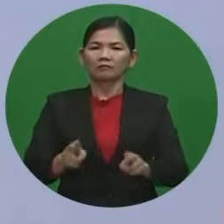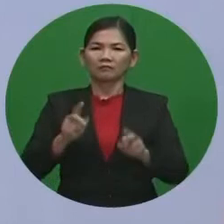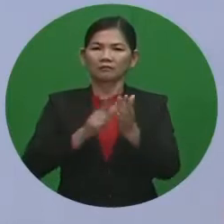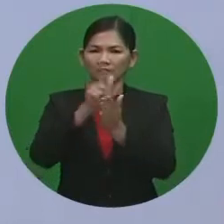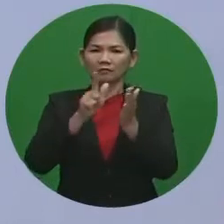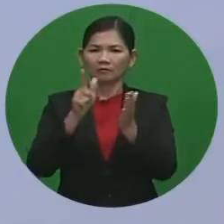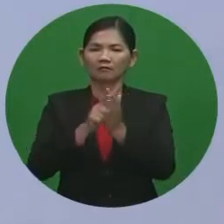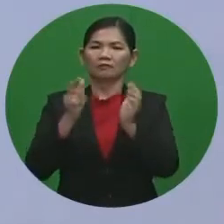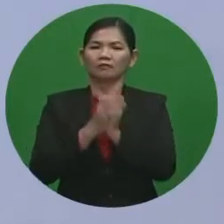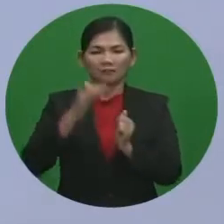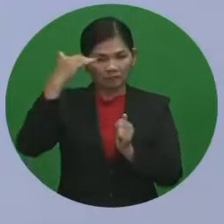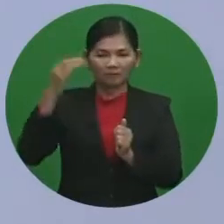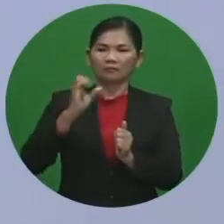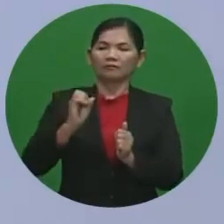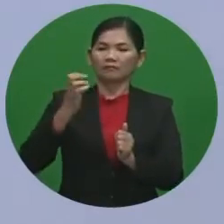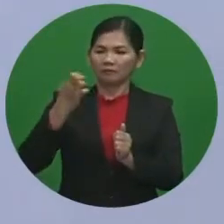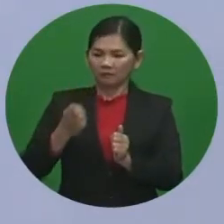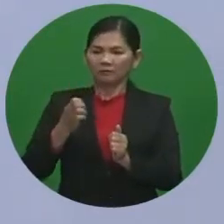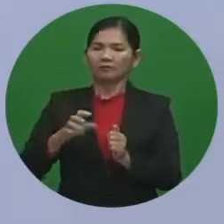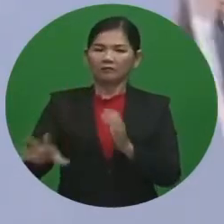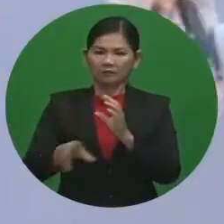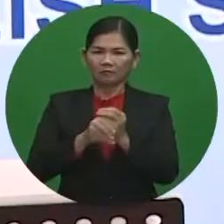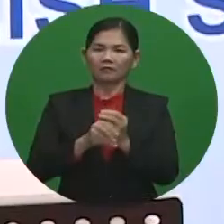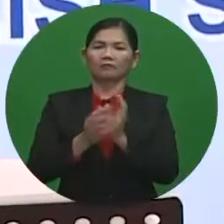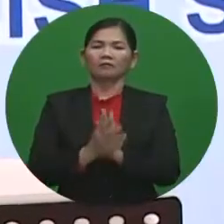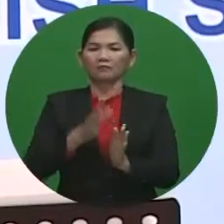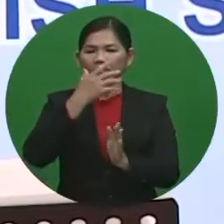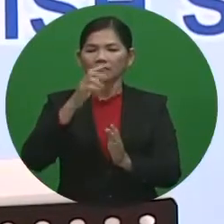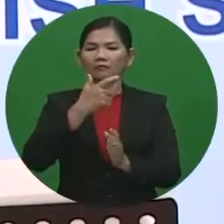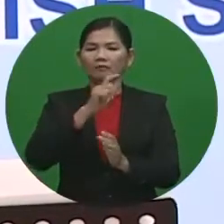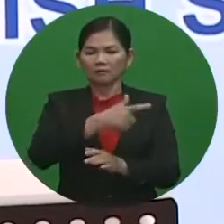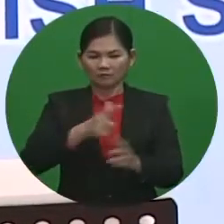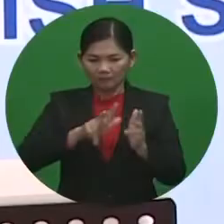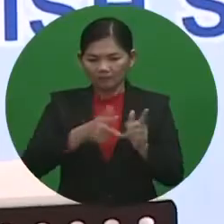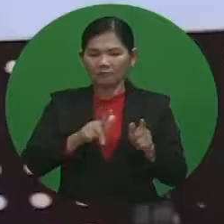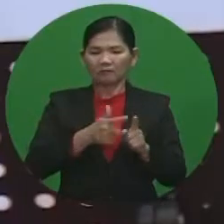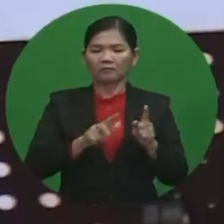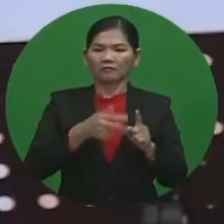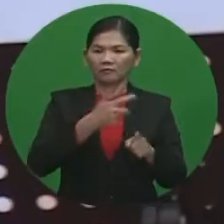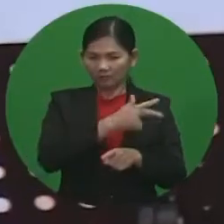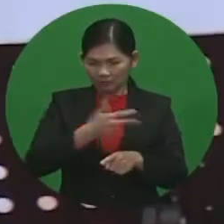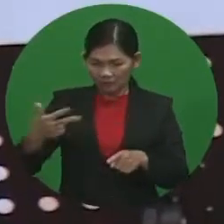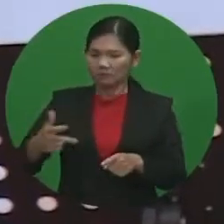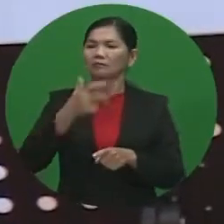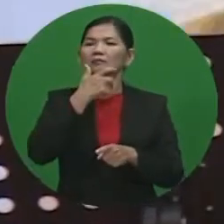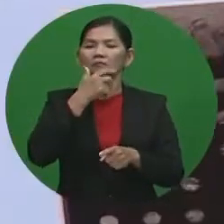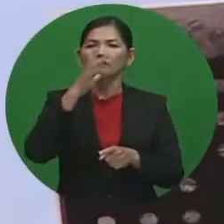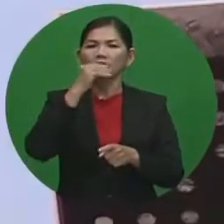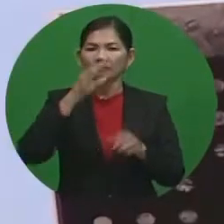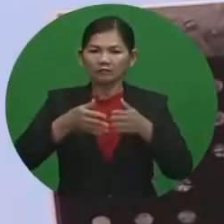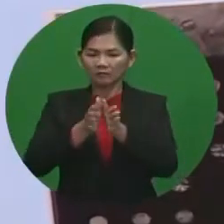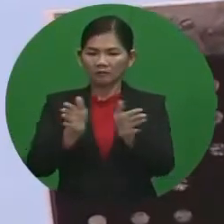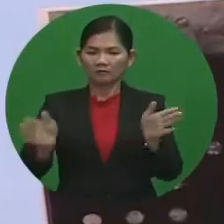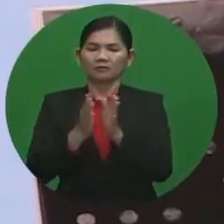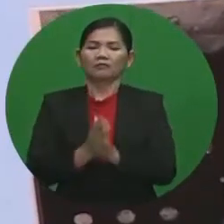ជាតិលោកលីប៊ុនឆៃបានបន្ថែមថាភាសាអង់គ្លេសគឺជាភាសាអន្តរជាតិមួយដែលត្រូវបានគេនិយាយយ៉ាងទូលំទូលាយ